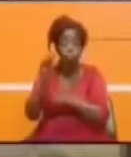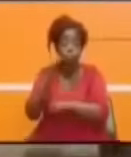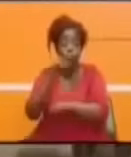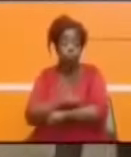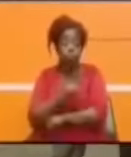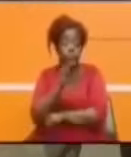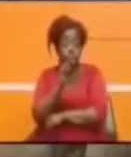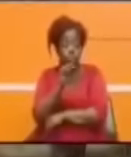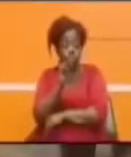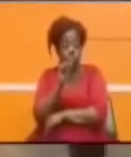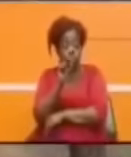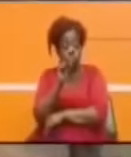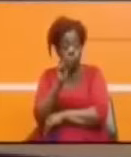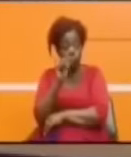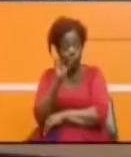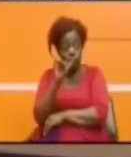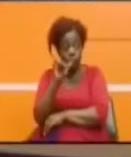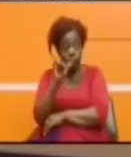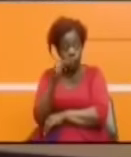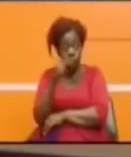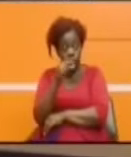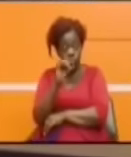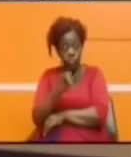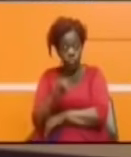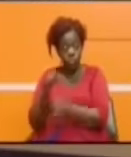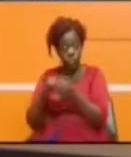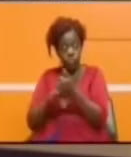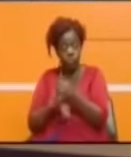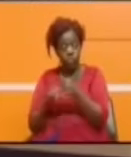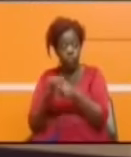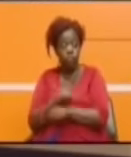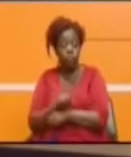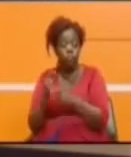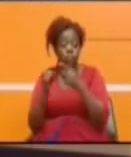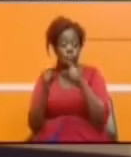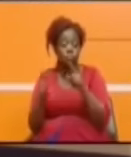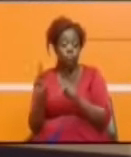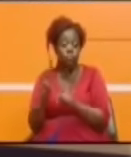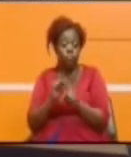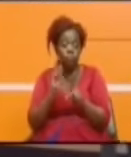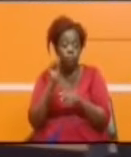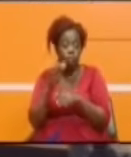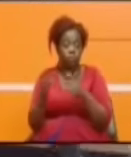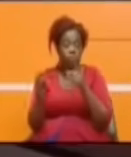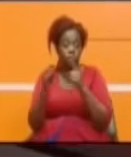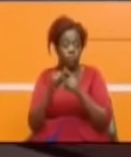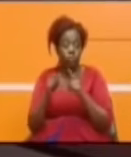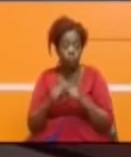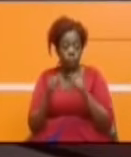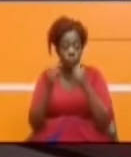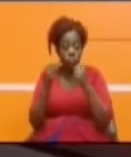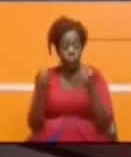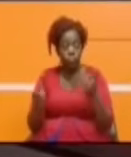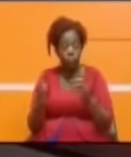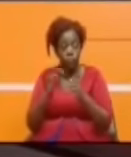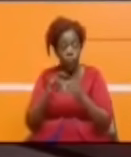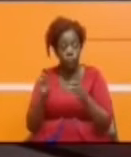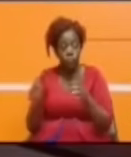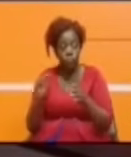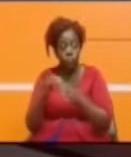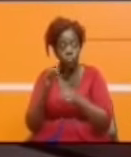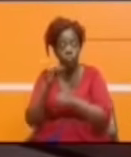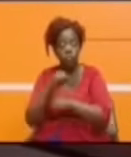erya Nannungi Secondary School mu ggombolola y'e Buswale nga lyatandikibwawo batuuze oluvannyuma lw'omuwendo gw'abaana abawanduka mu